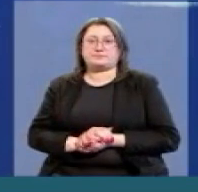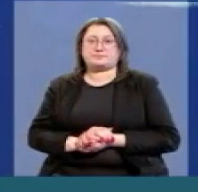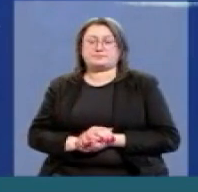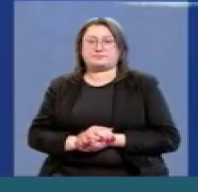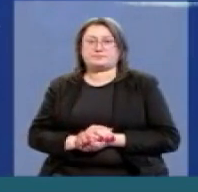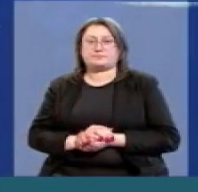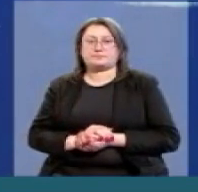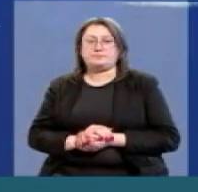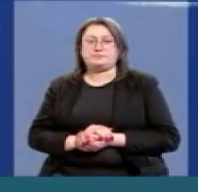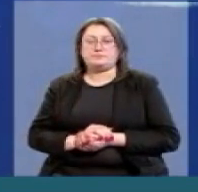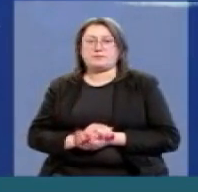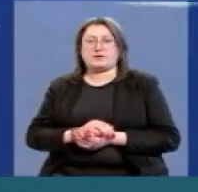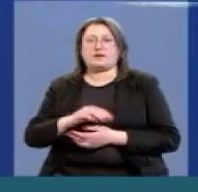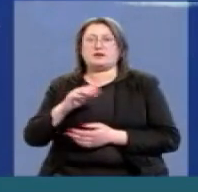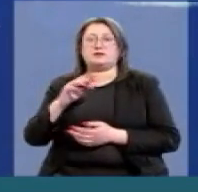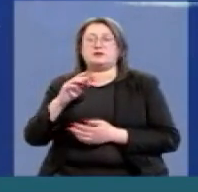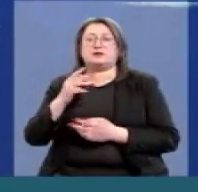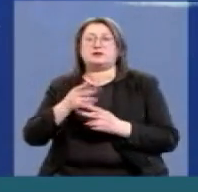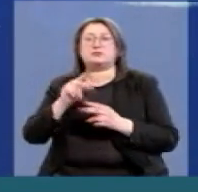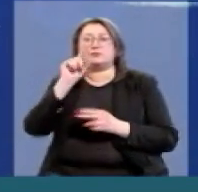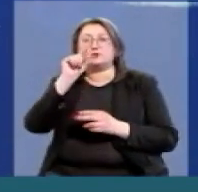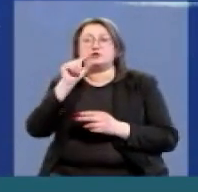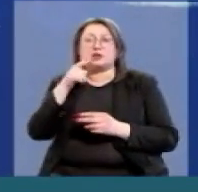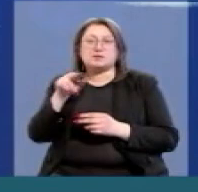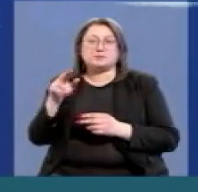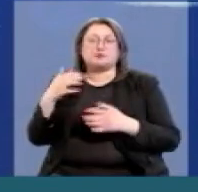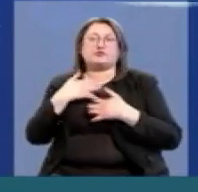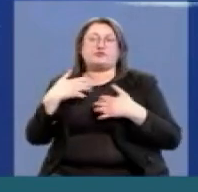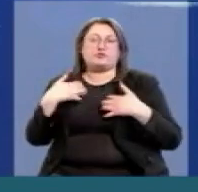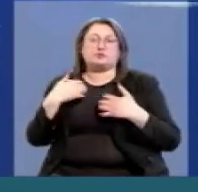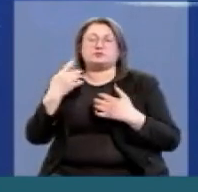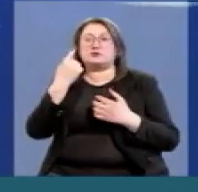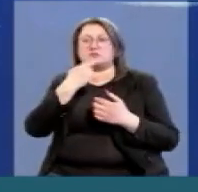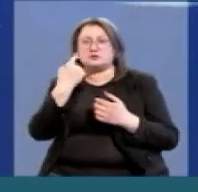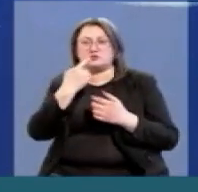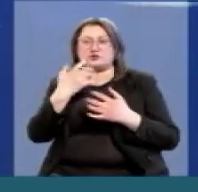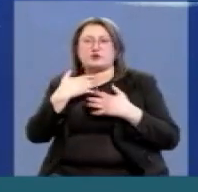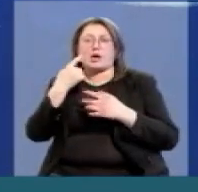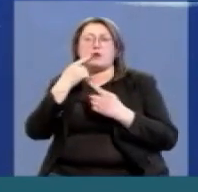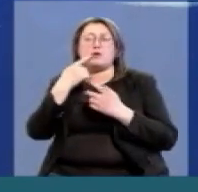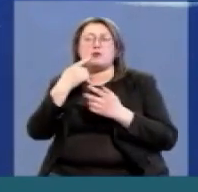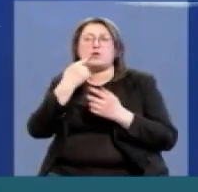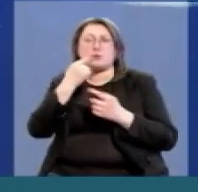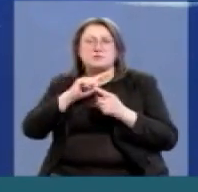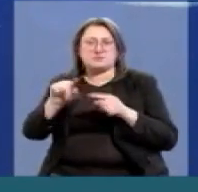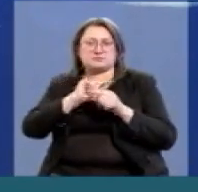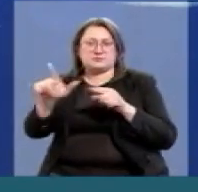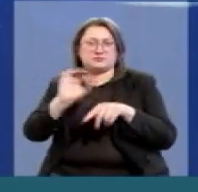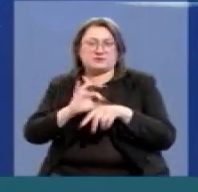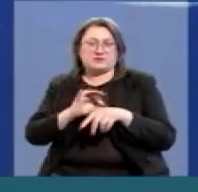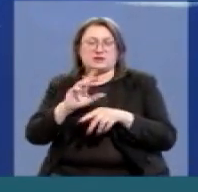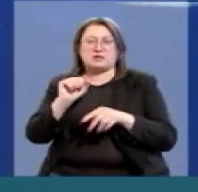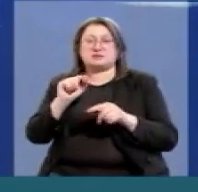қуысы аурулары тез таралғыш келеді негізінде. 2022 жылдың соңғы 5 айында аусыл ауруына қарсы екпе